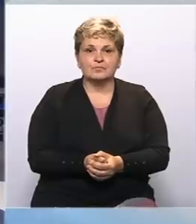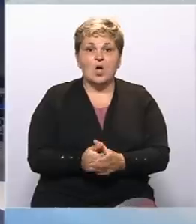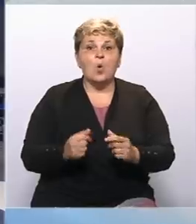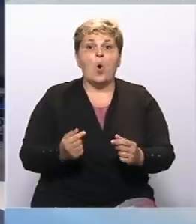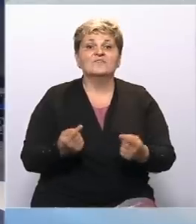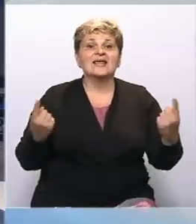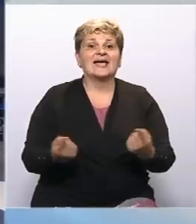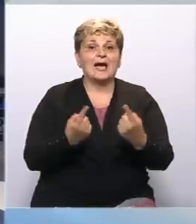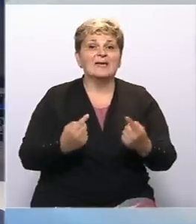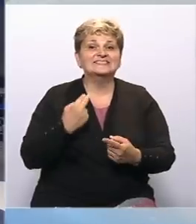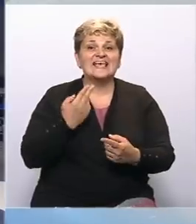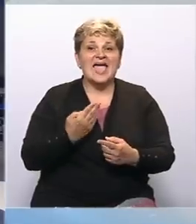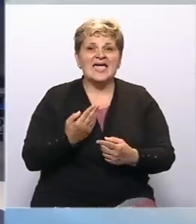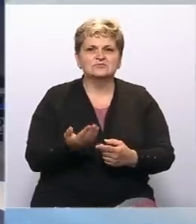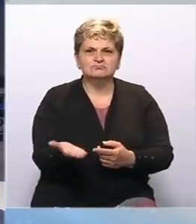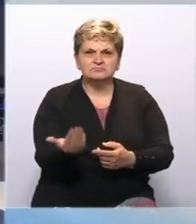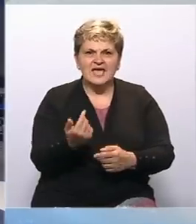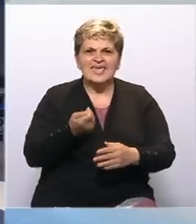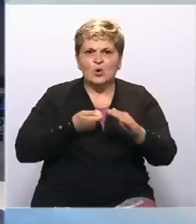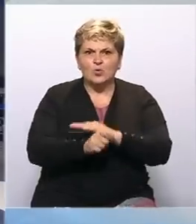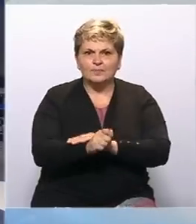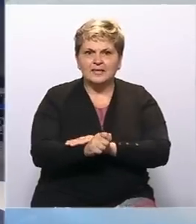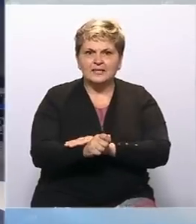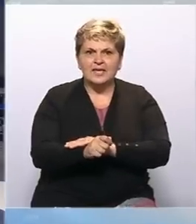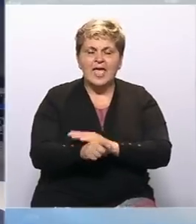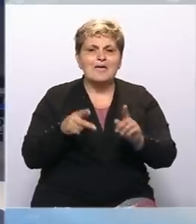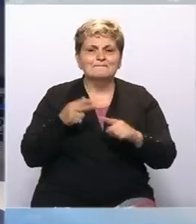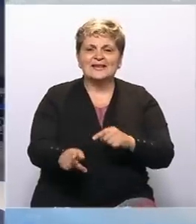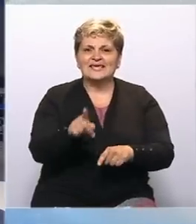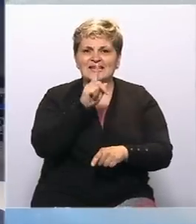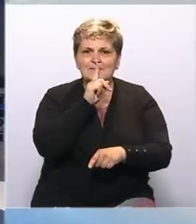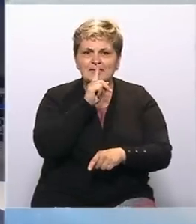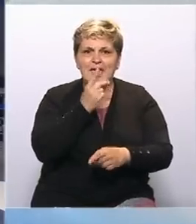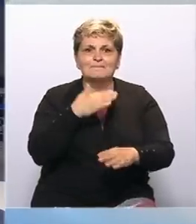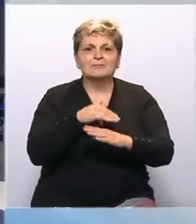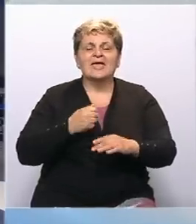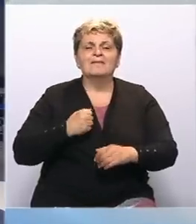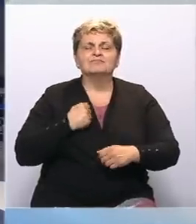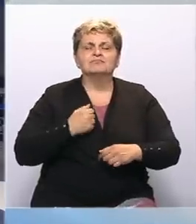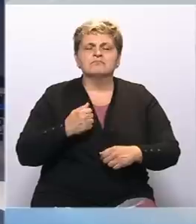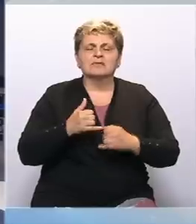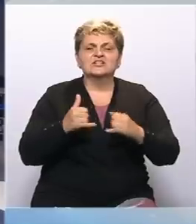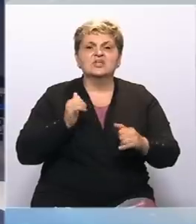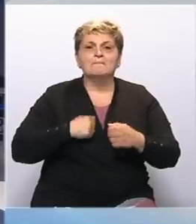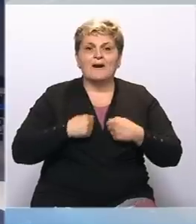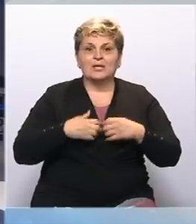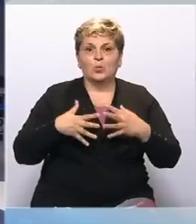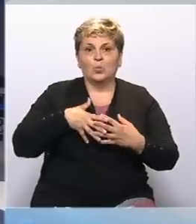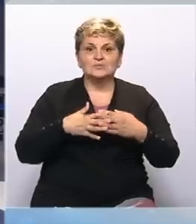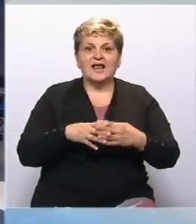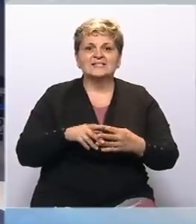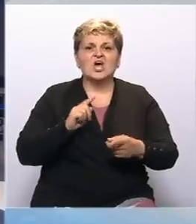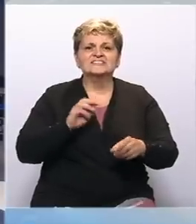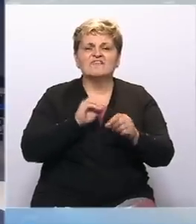U okviru kampanje Seksualna iznuda je korupcija, prekinimo odšutanje, Helsinški parlament građana Banja Luka u saradnji s Fondacijom